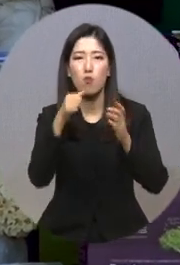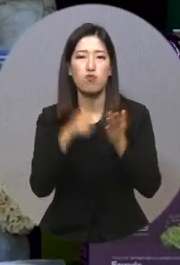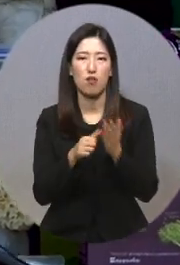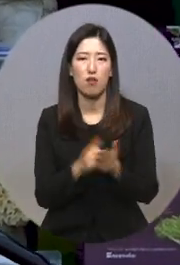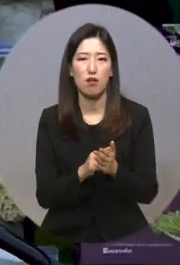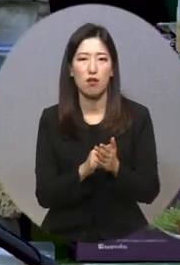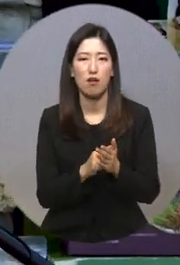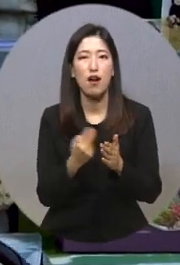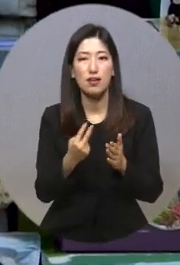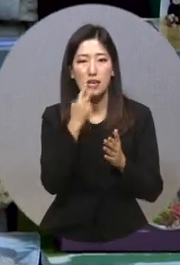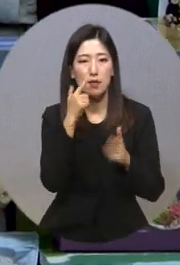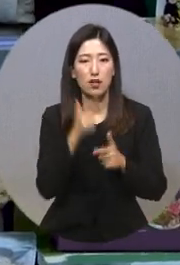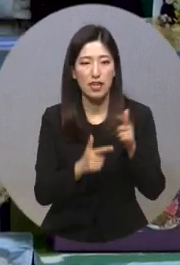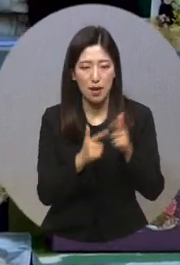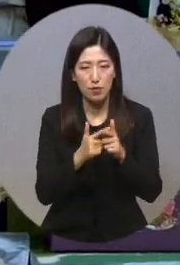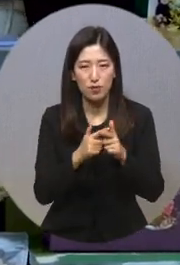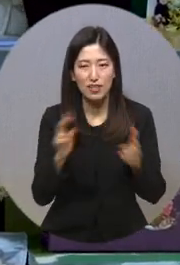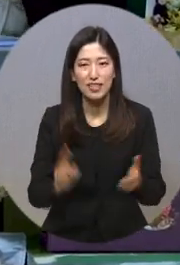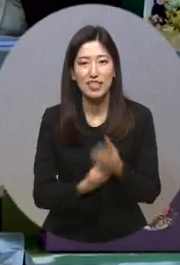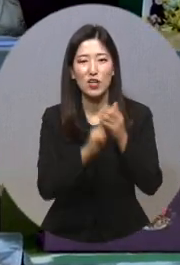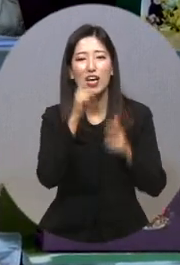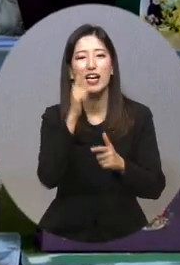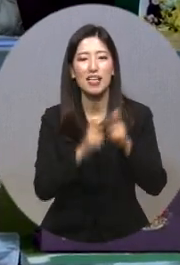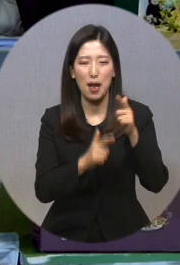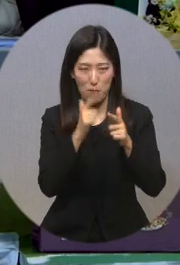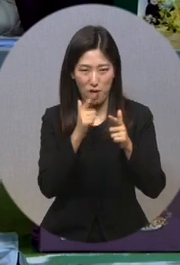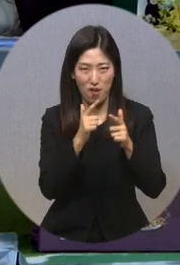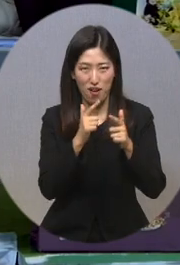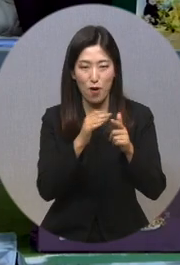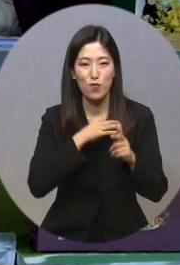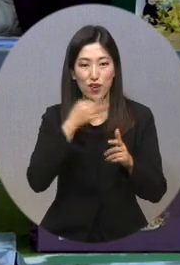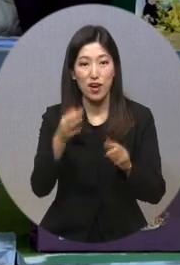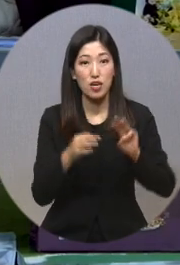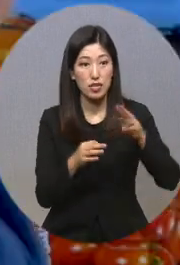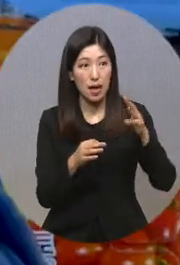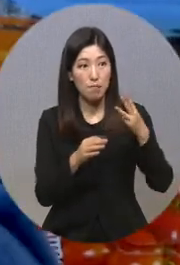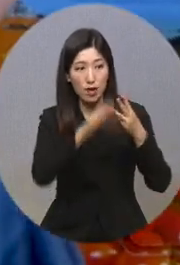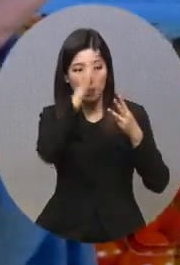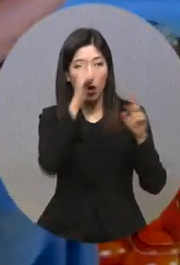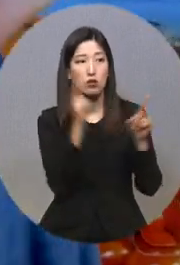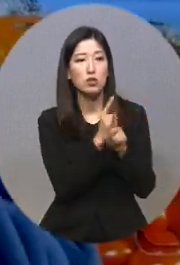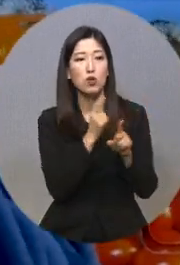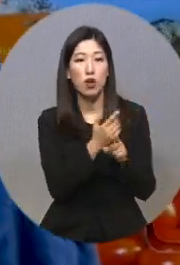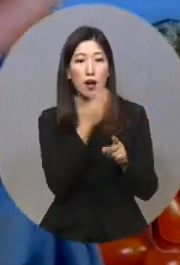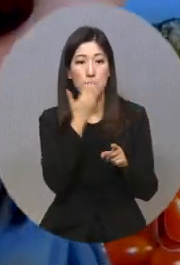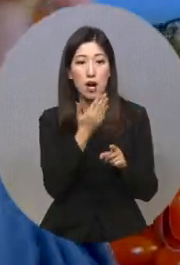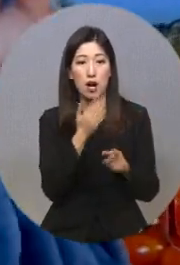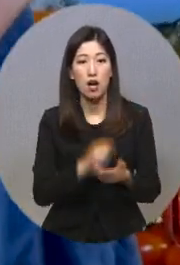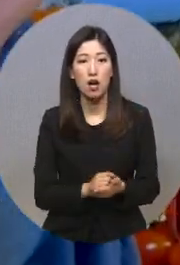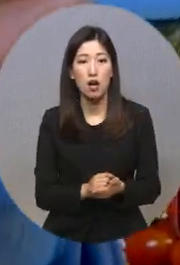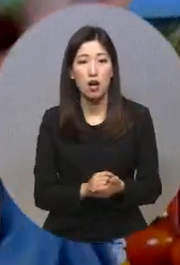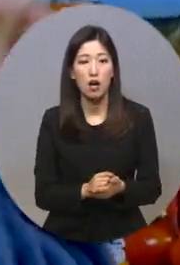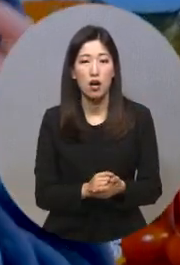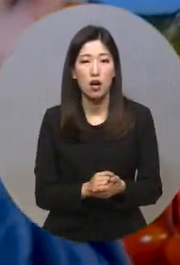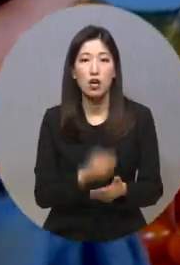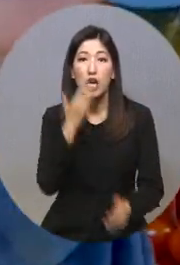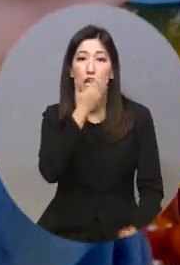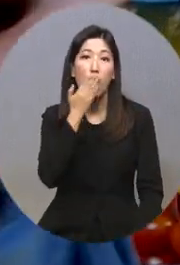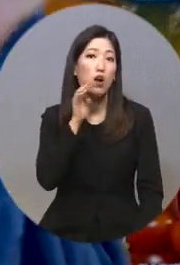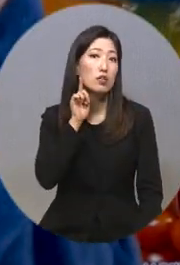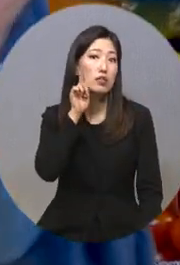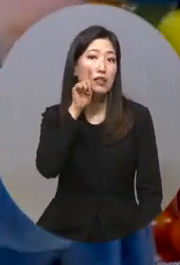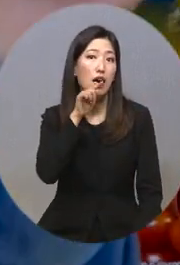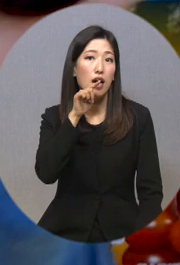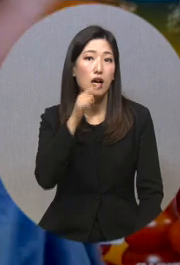생명의 나무 기적의 나무라 불리우며 300여 가지의 질환을 치료할 수 있다고 기록되어 있습니다. 머린가의 대표적 효능으로는 혈당 및